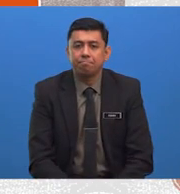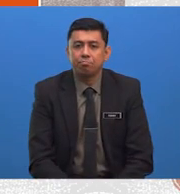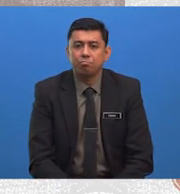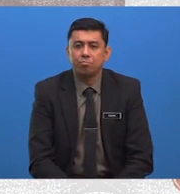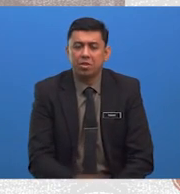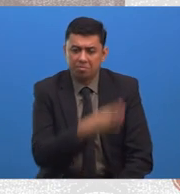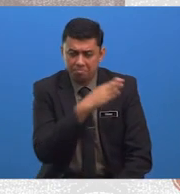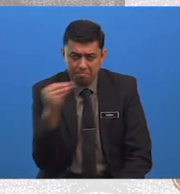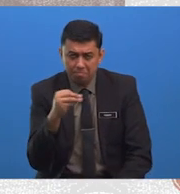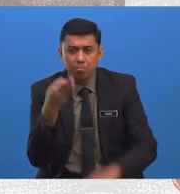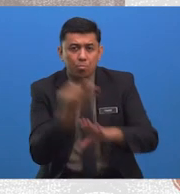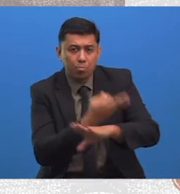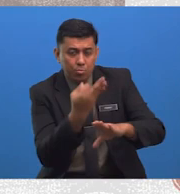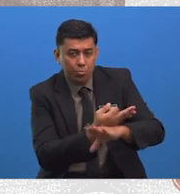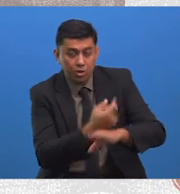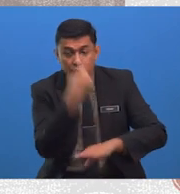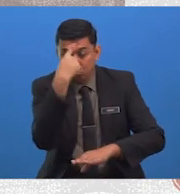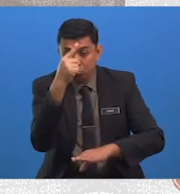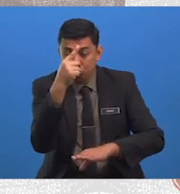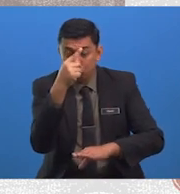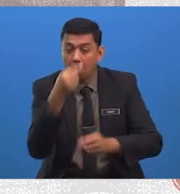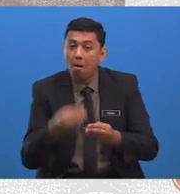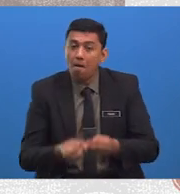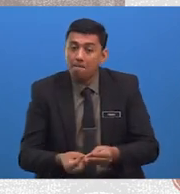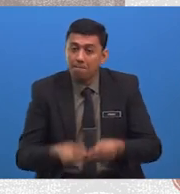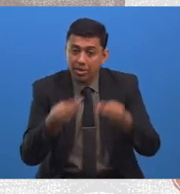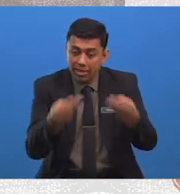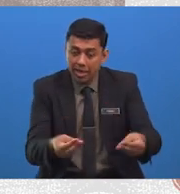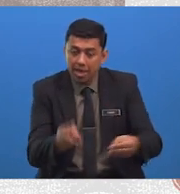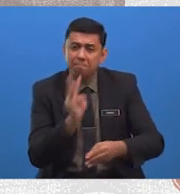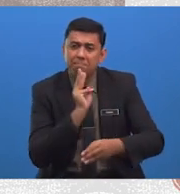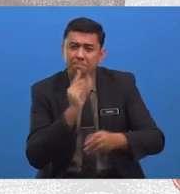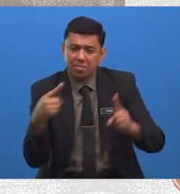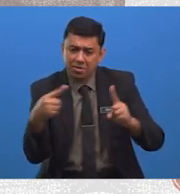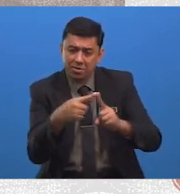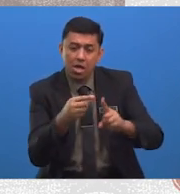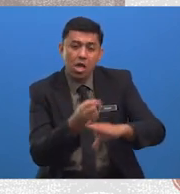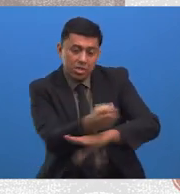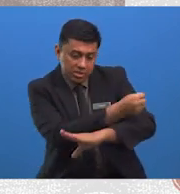serta berfungsi untuk menyalurkan air ke sawah padi.